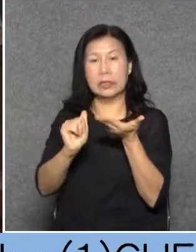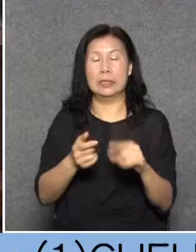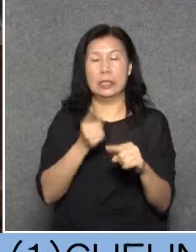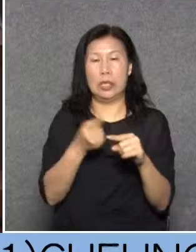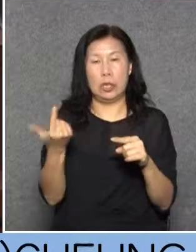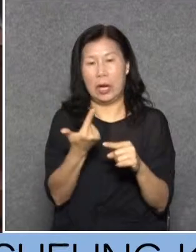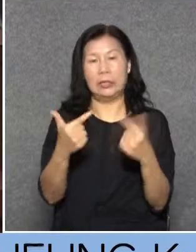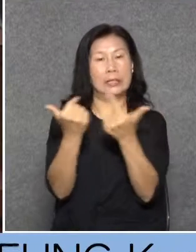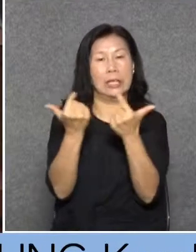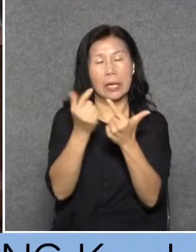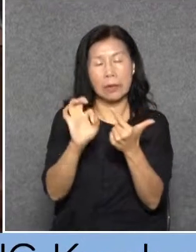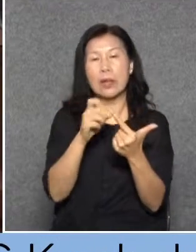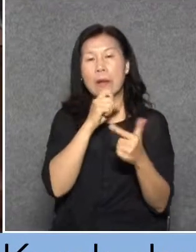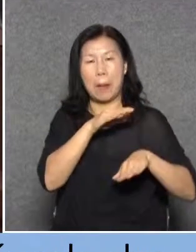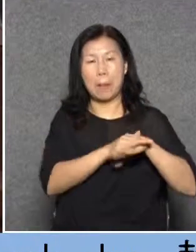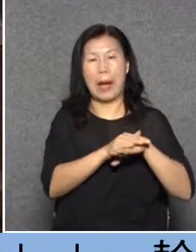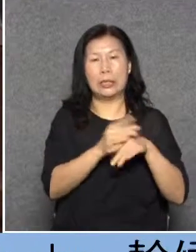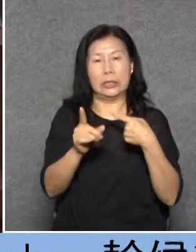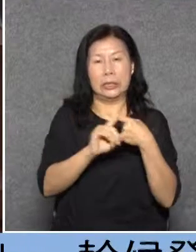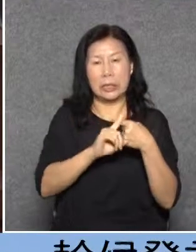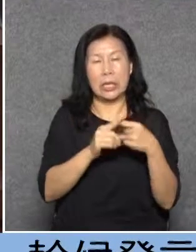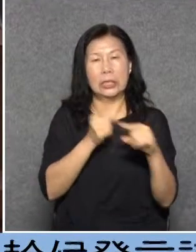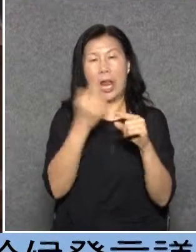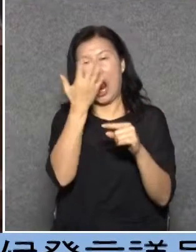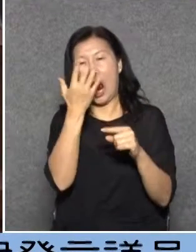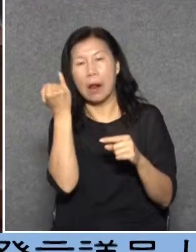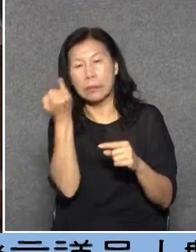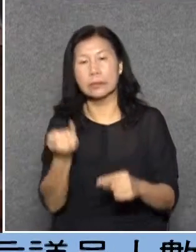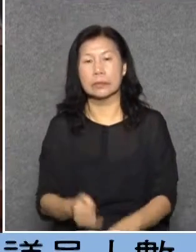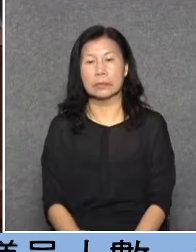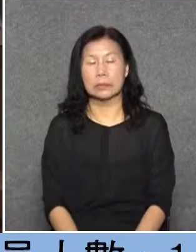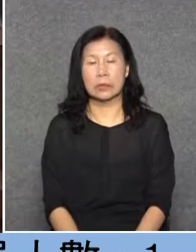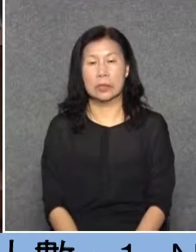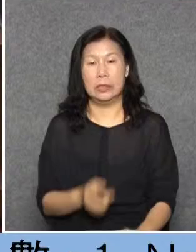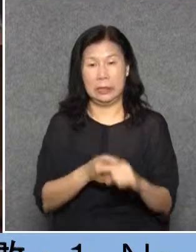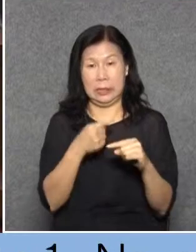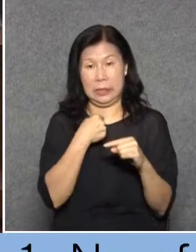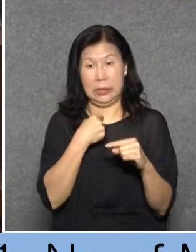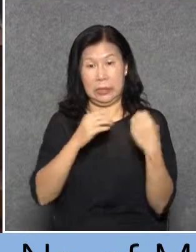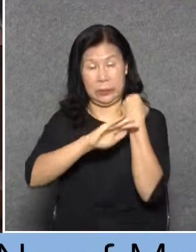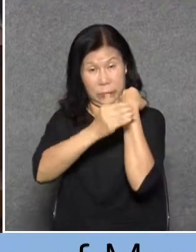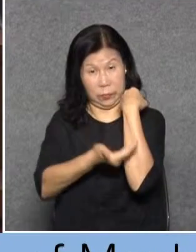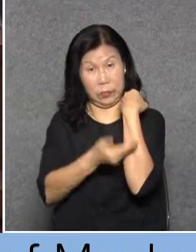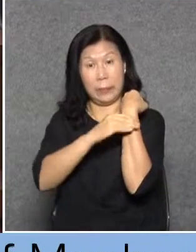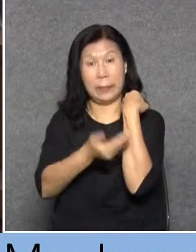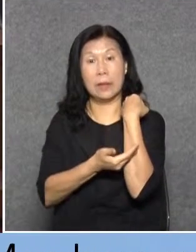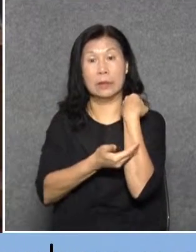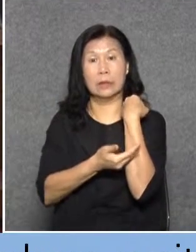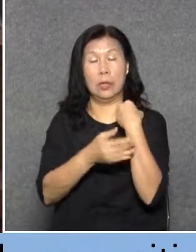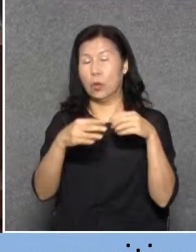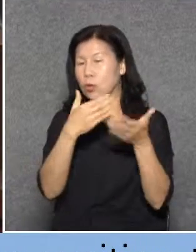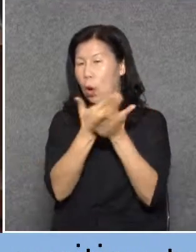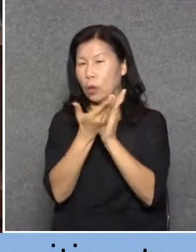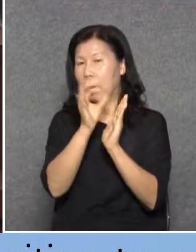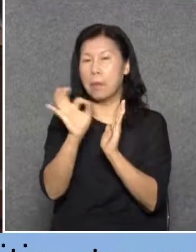好多爭議、好多暗藏嘅地方、好多不明朗嘅因素。咁所以如果話要求咧，呢個法例係可以係喺完全冇任何瑕